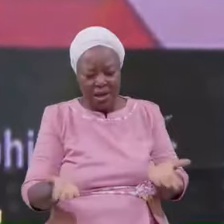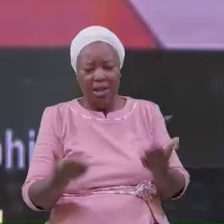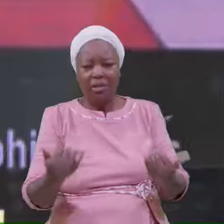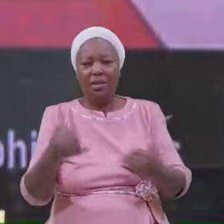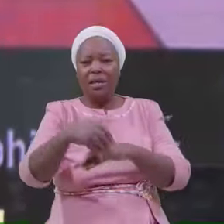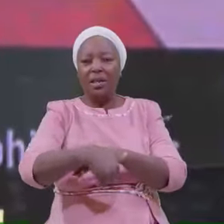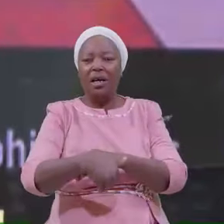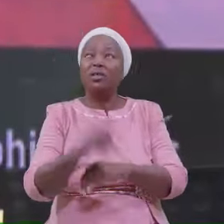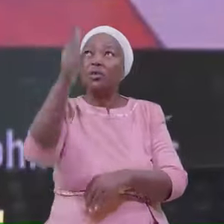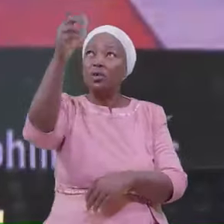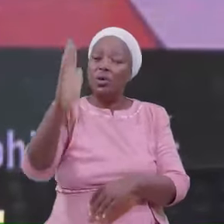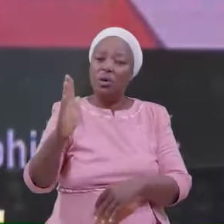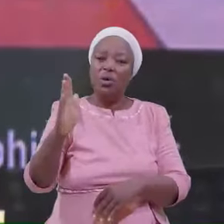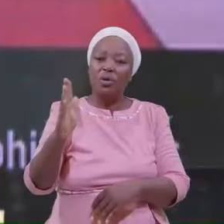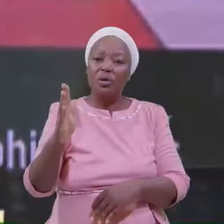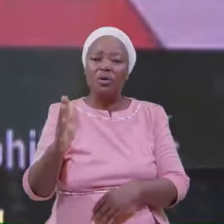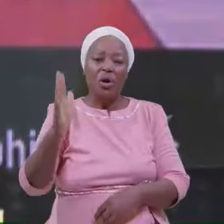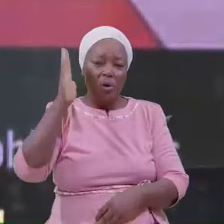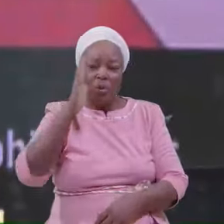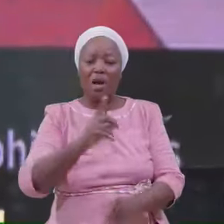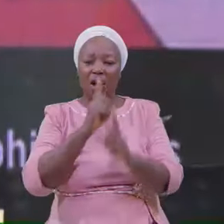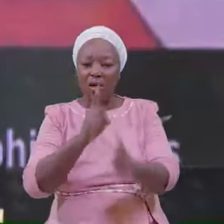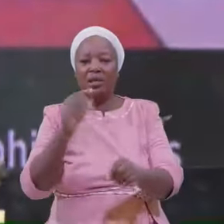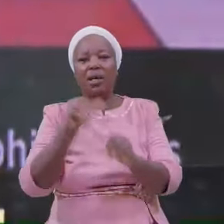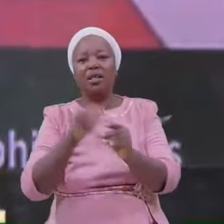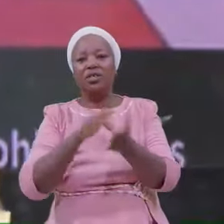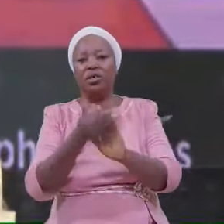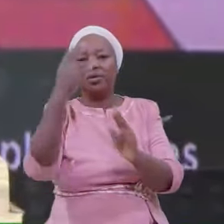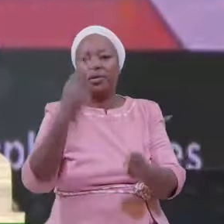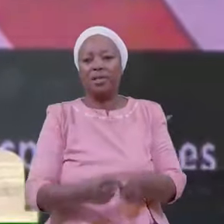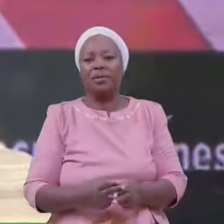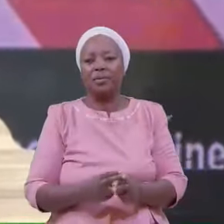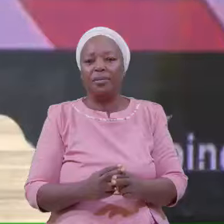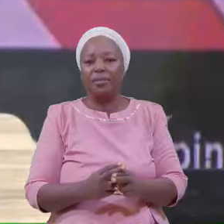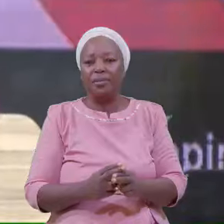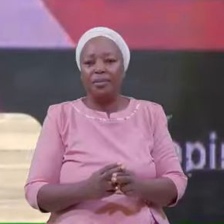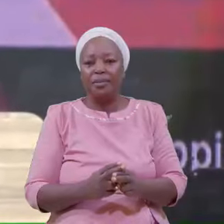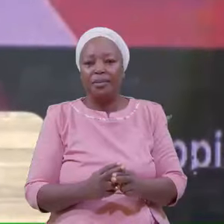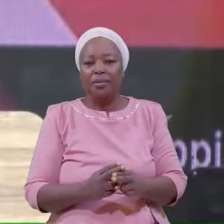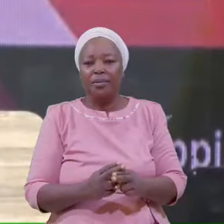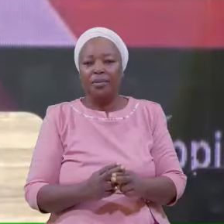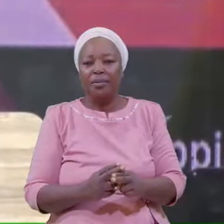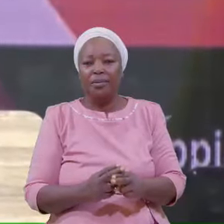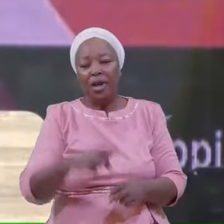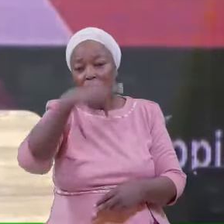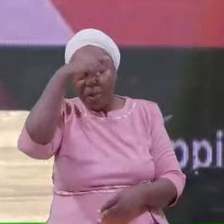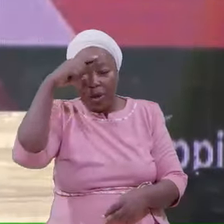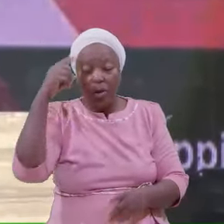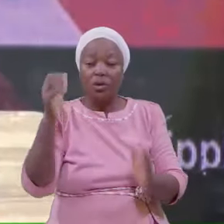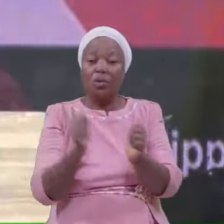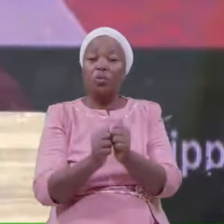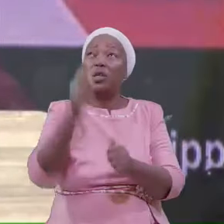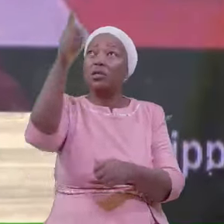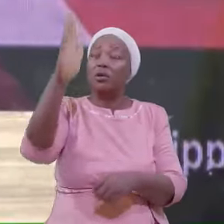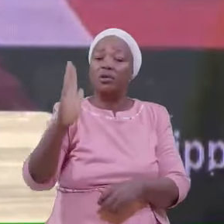God ng panalangin sa gabing ito. Answer. Ay tutugunin ng ating Panginoon. Because with God. Sa